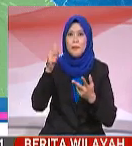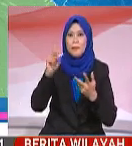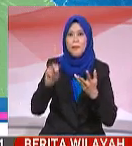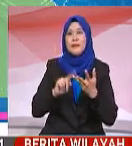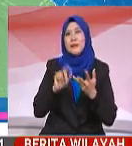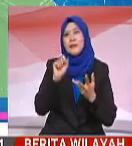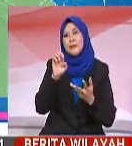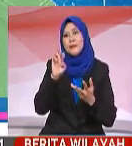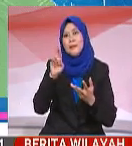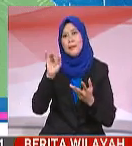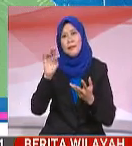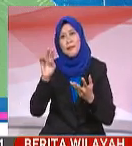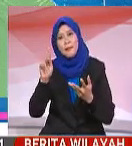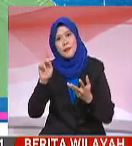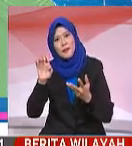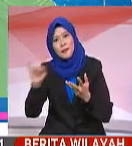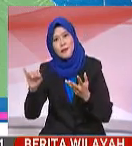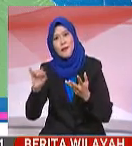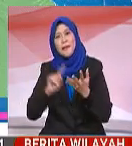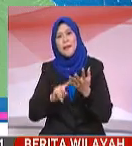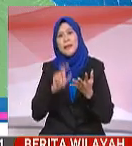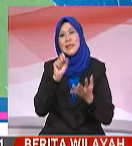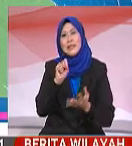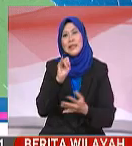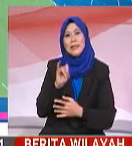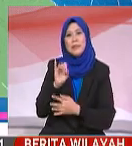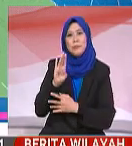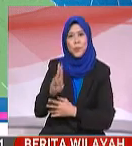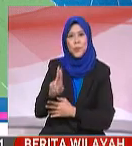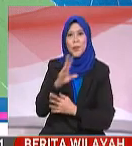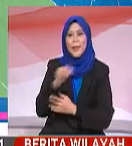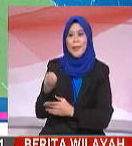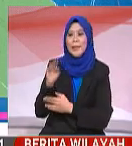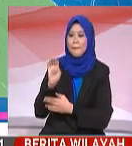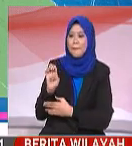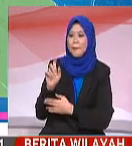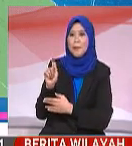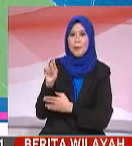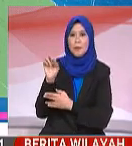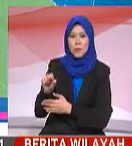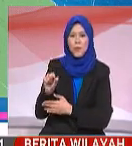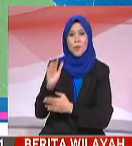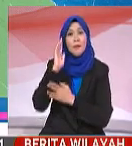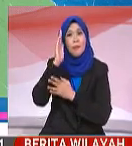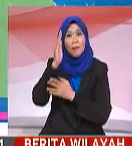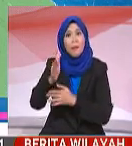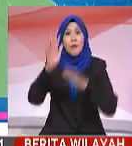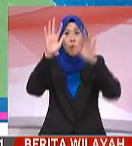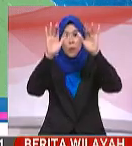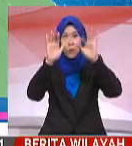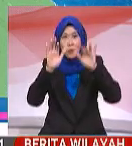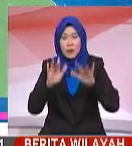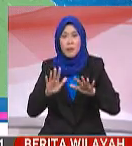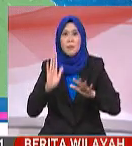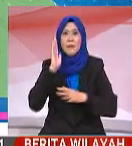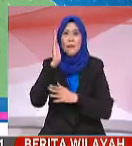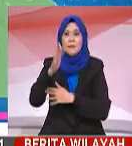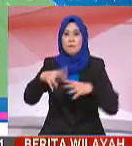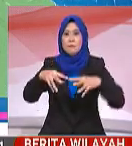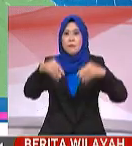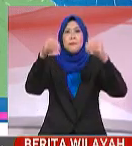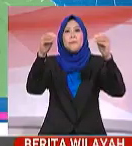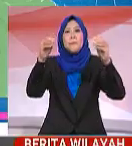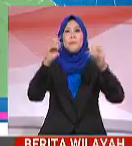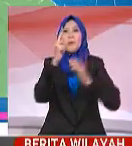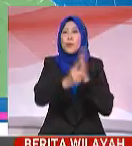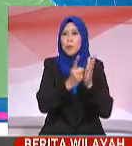Sarike, Sibu, begitu juga di bahagian Betong. Dan keadaan ini insya-Allah kita jangkakan akan berangsur-angsur reda dalam tempoh 2 hingga ke